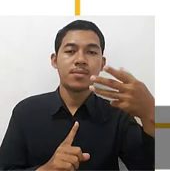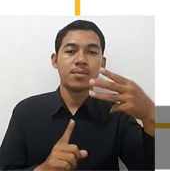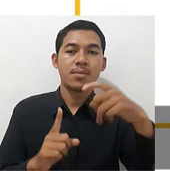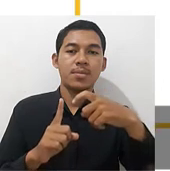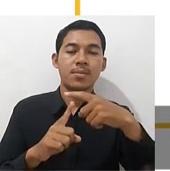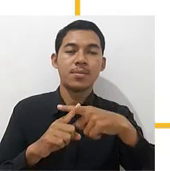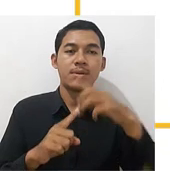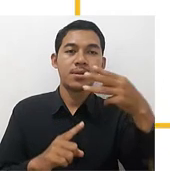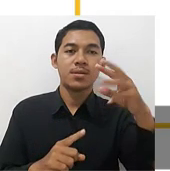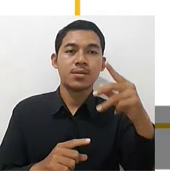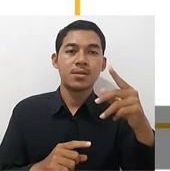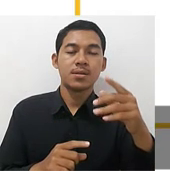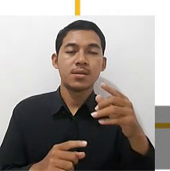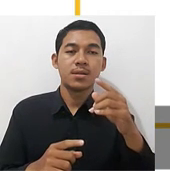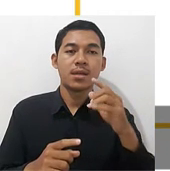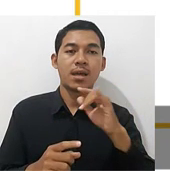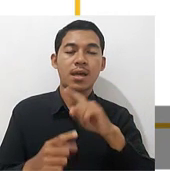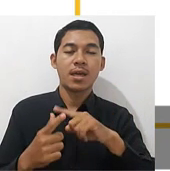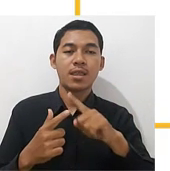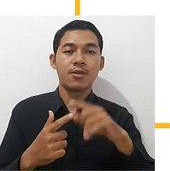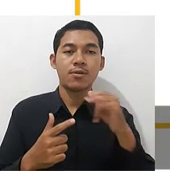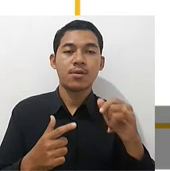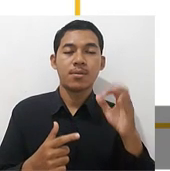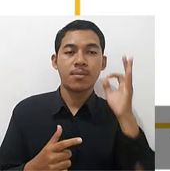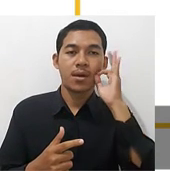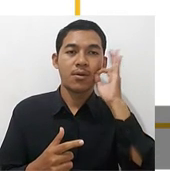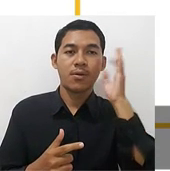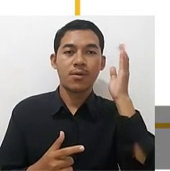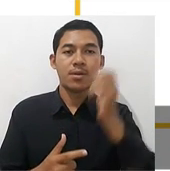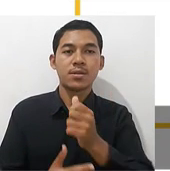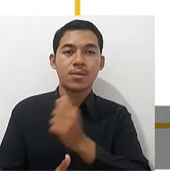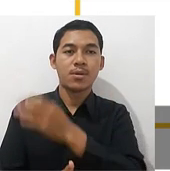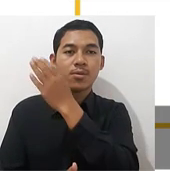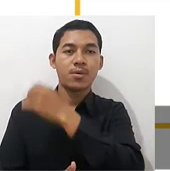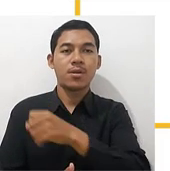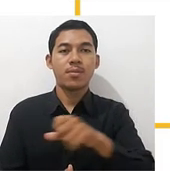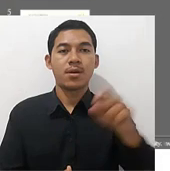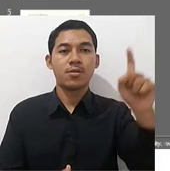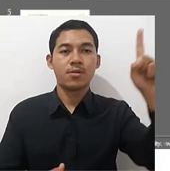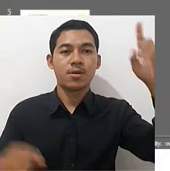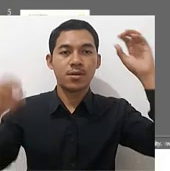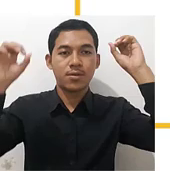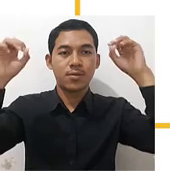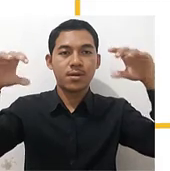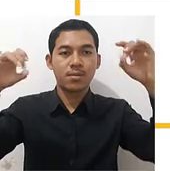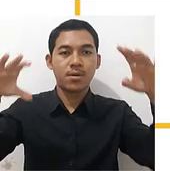salah kata atau kekurangan, saya minta maaf. Wassalamualaikum warahmatullahi wabarakatuh.